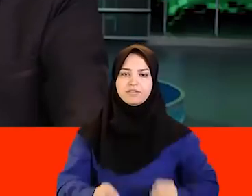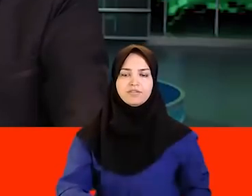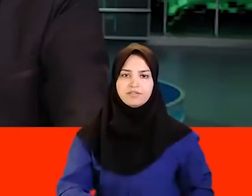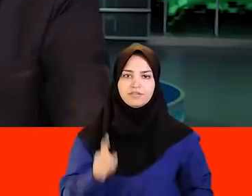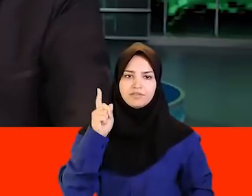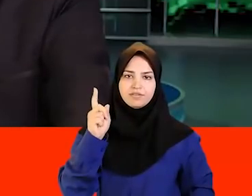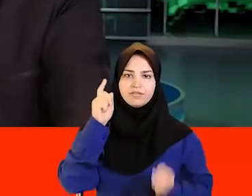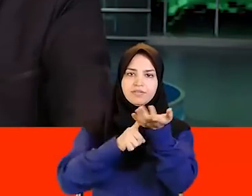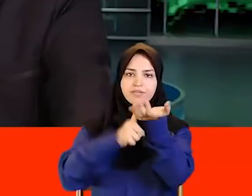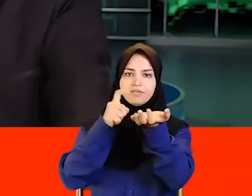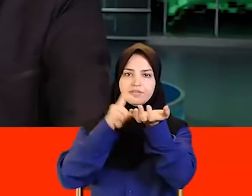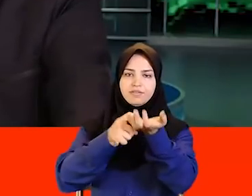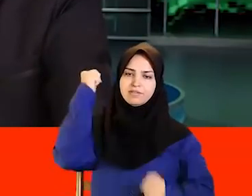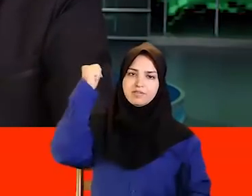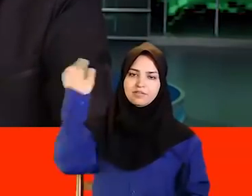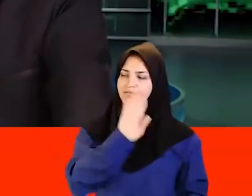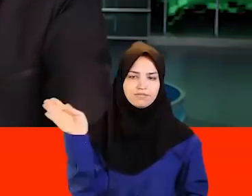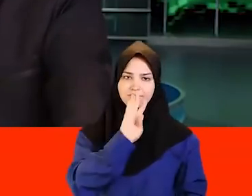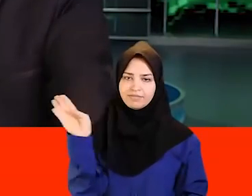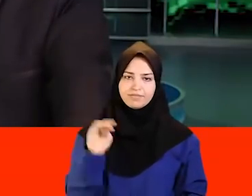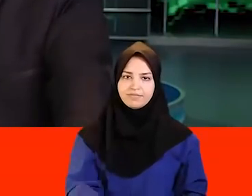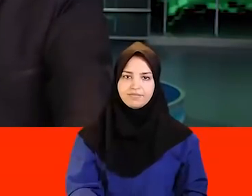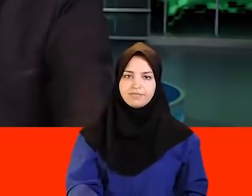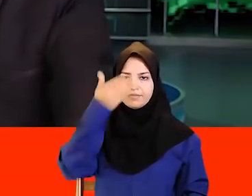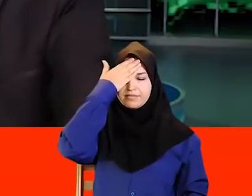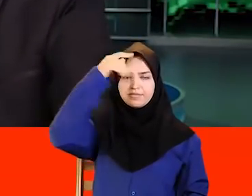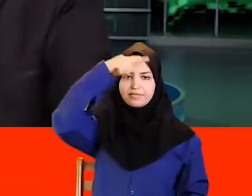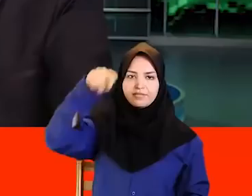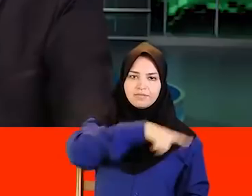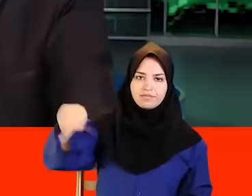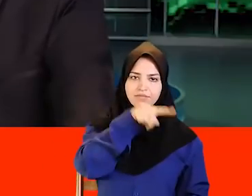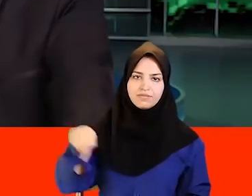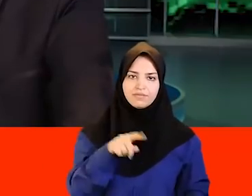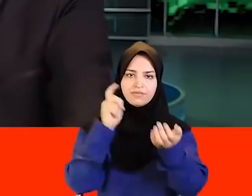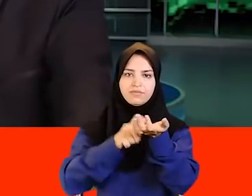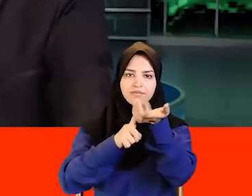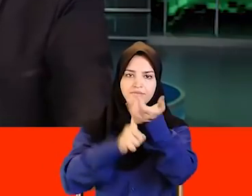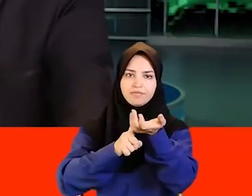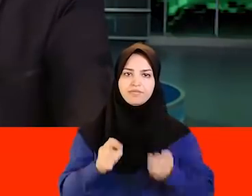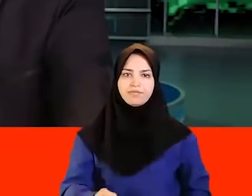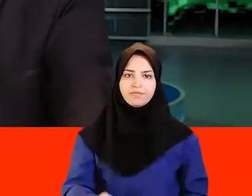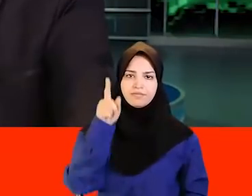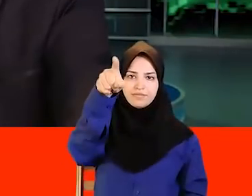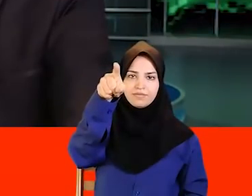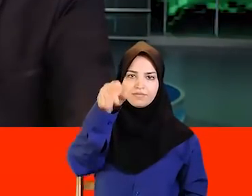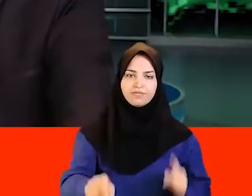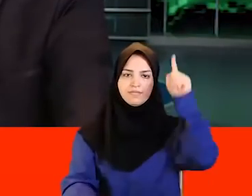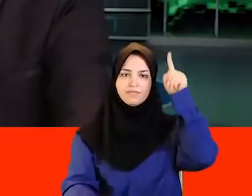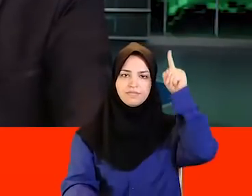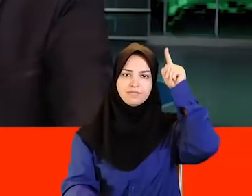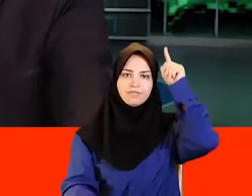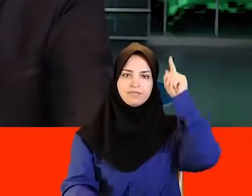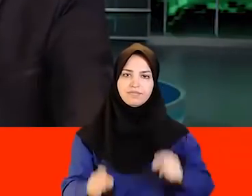گور مردم درگیر شده که گیر بازار قبلی معنا نداشته و سرگرمی مردم گیر دادن به گیرنده،